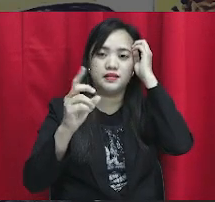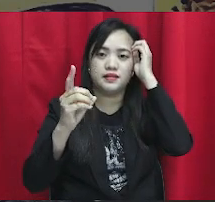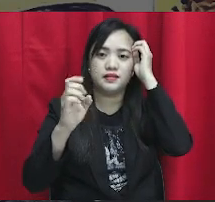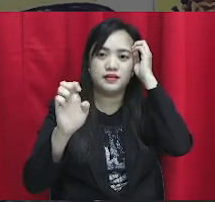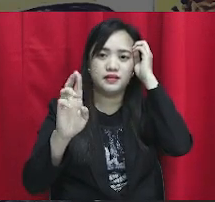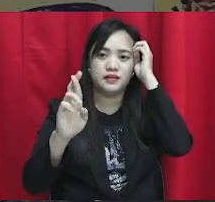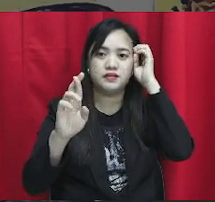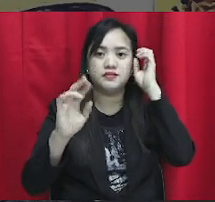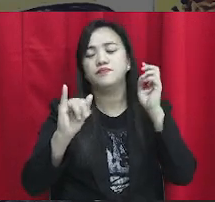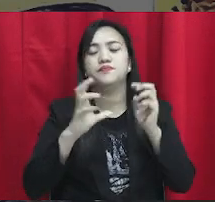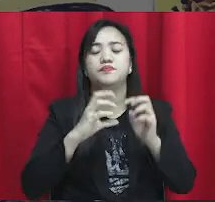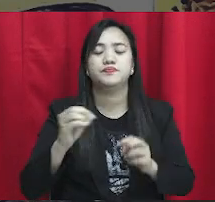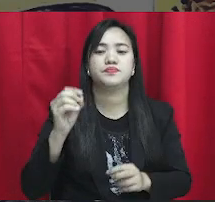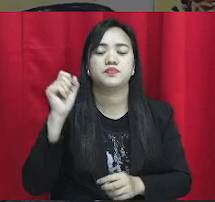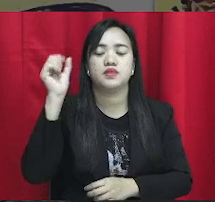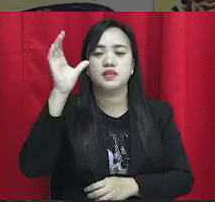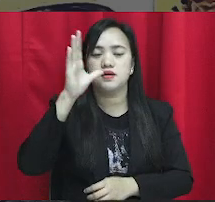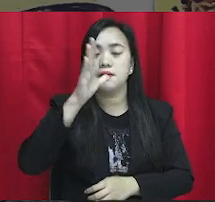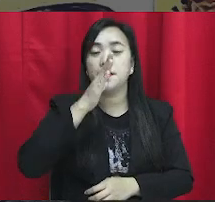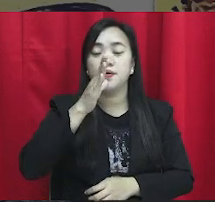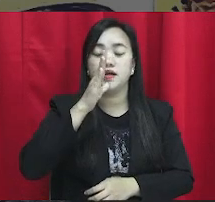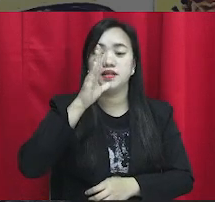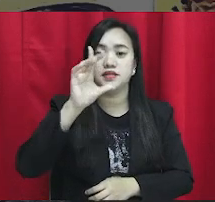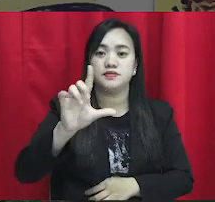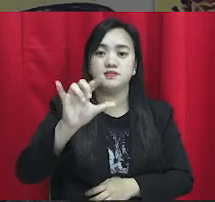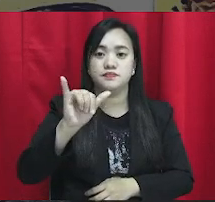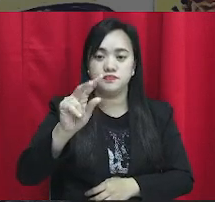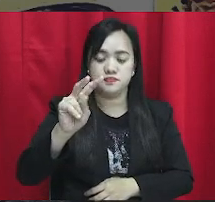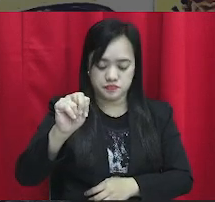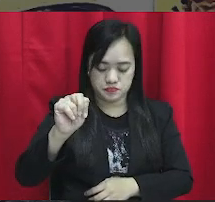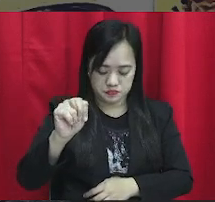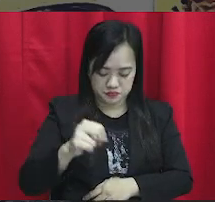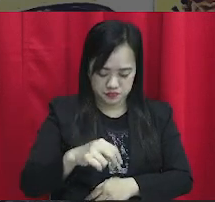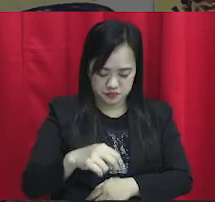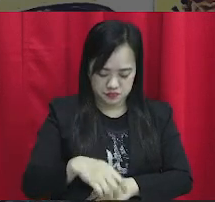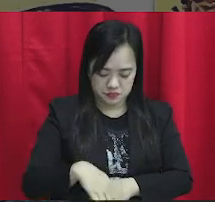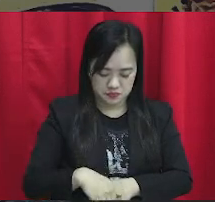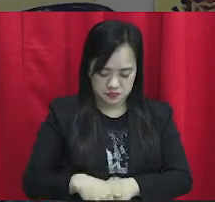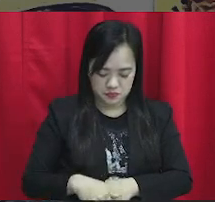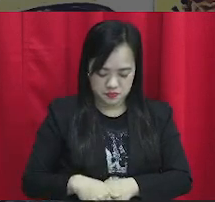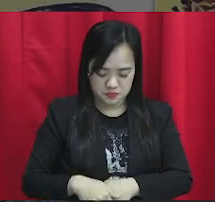Lynn. Maraming salamat po, Nanay. God bless po. Yan, sige.